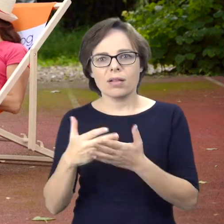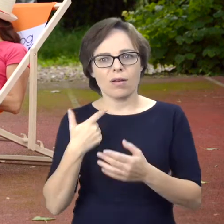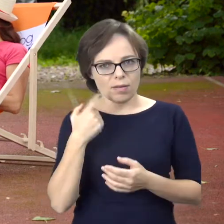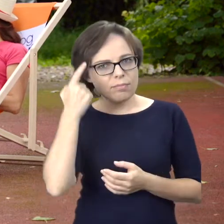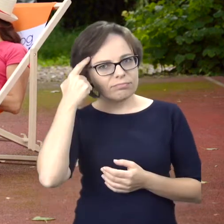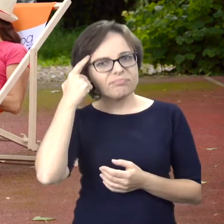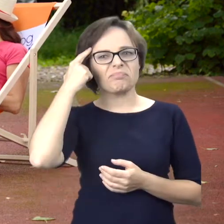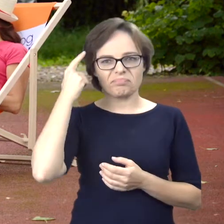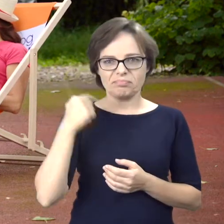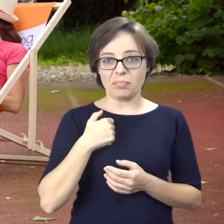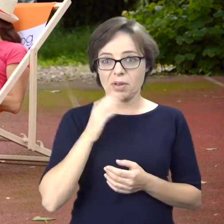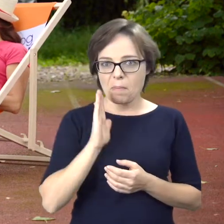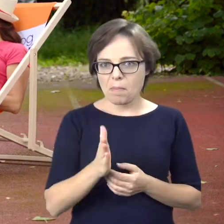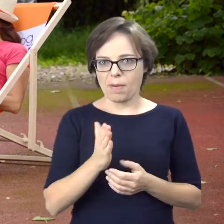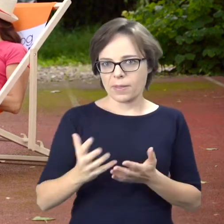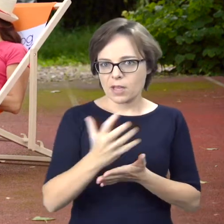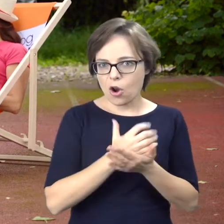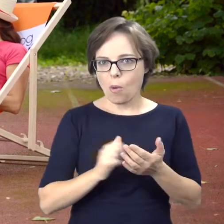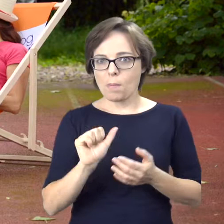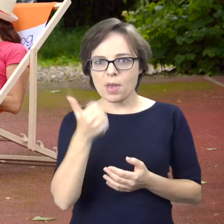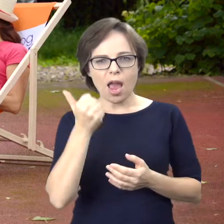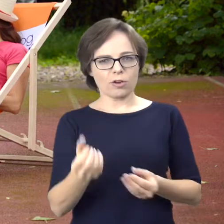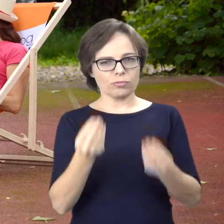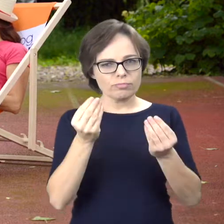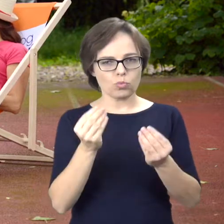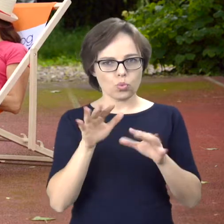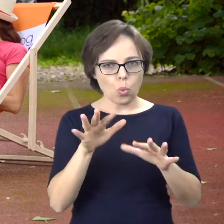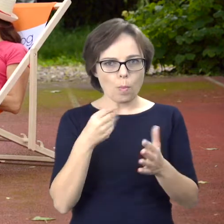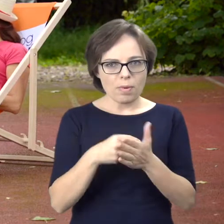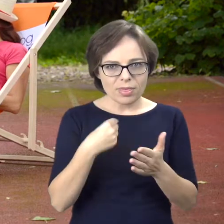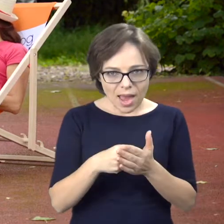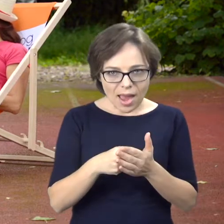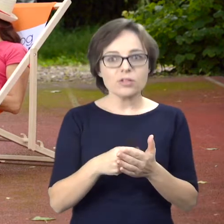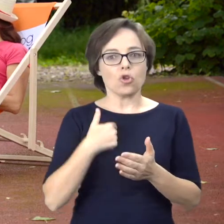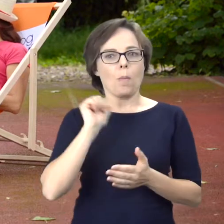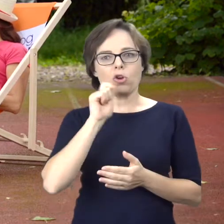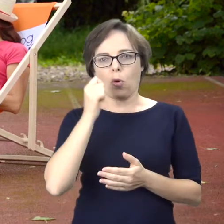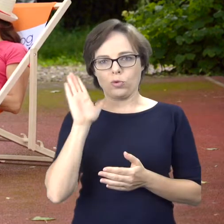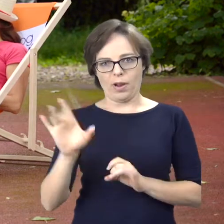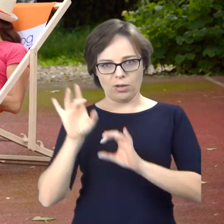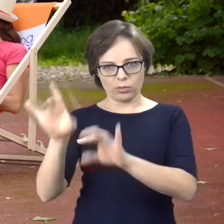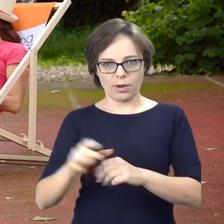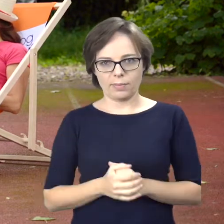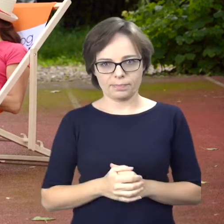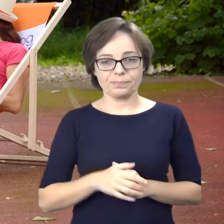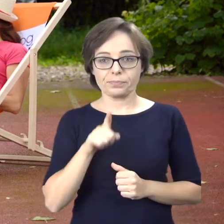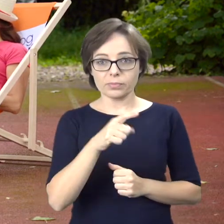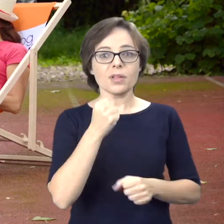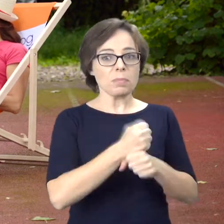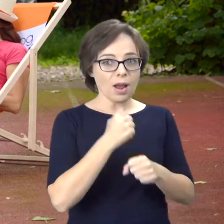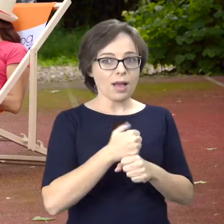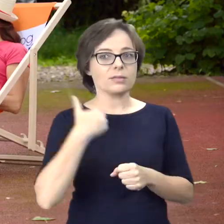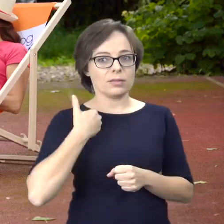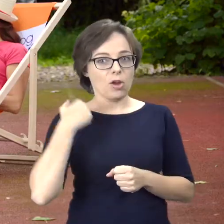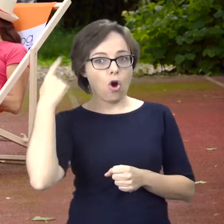że jak będę miał pierwsze takie większe pieniądze i stać mi będzie na taką pierwszą daleką podróż, to właśnie to będzie Australia. I poniekąd właśnie praca w Londynie pomogła